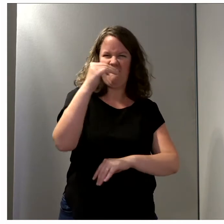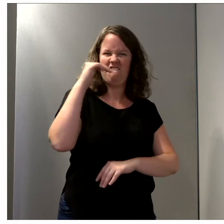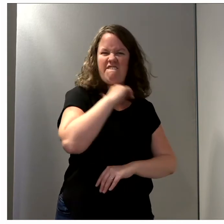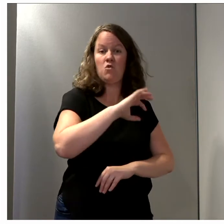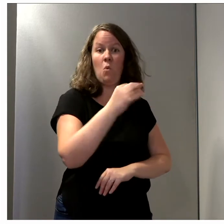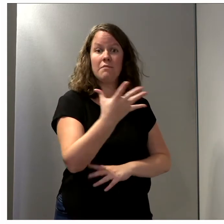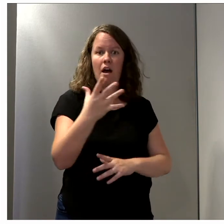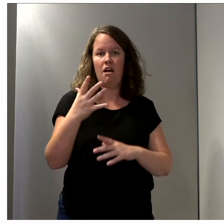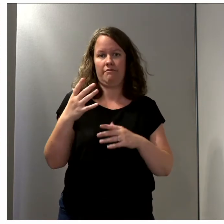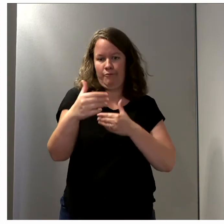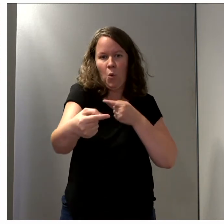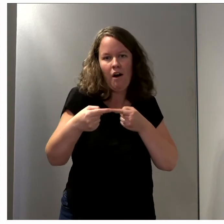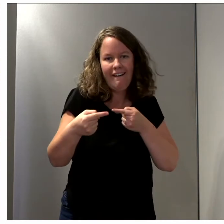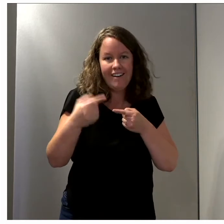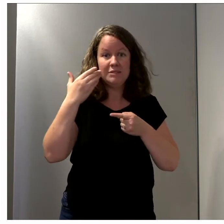en s'écoutant les uns les autres.